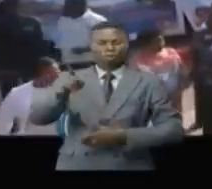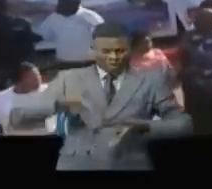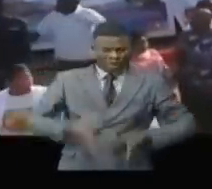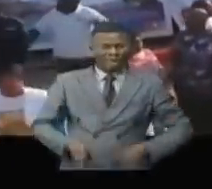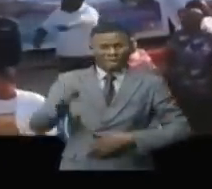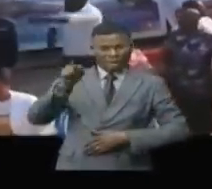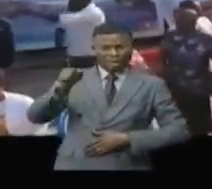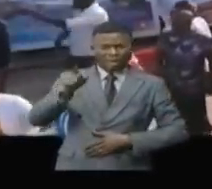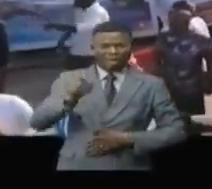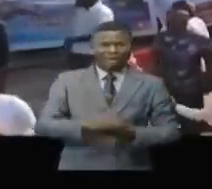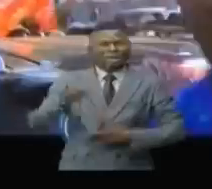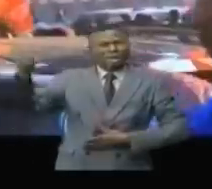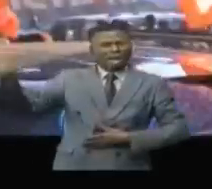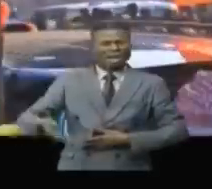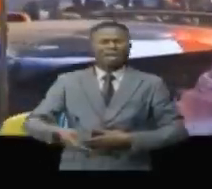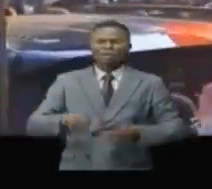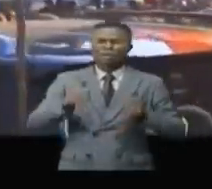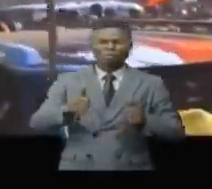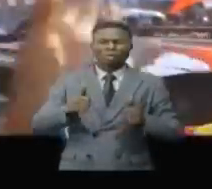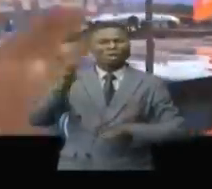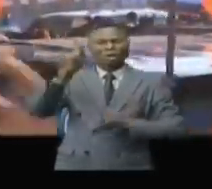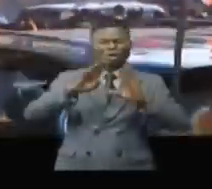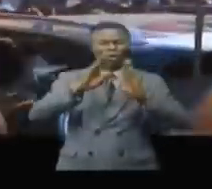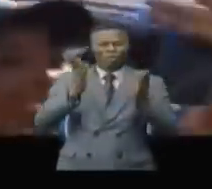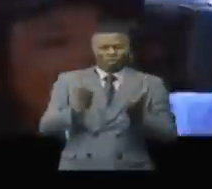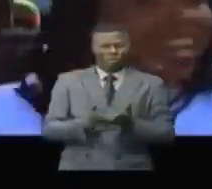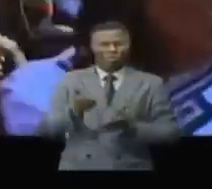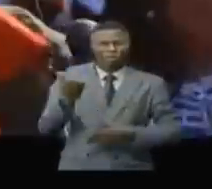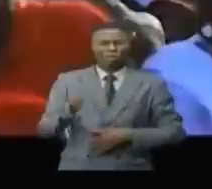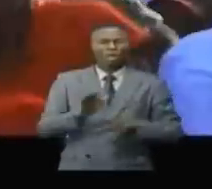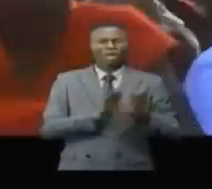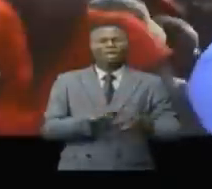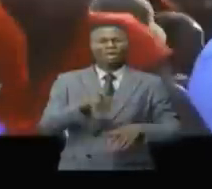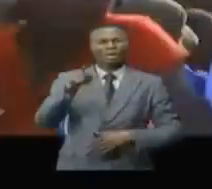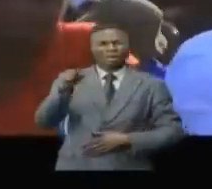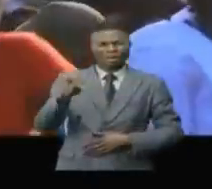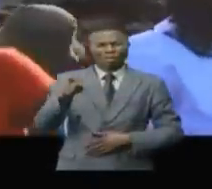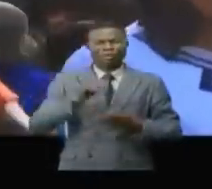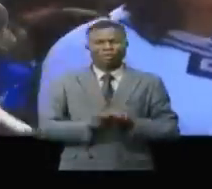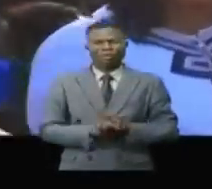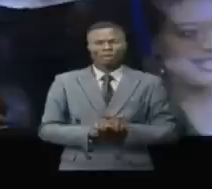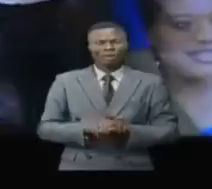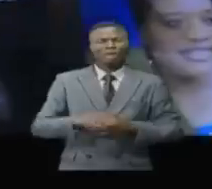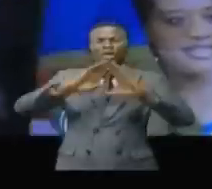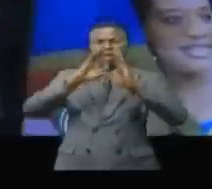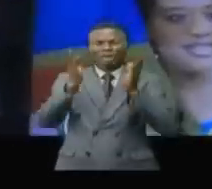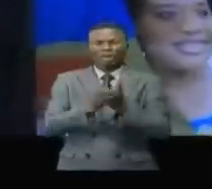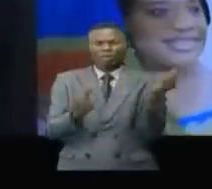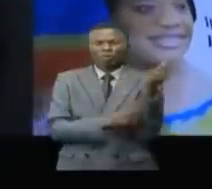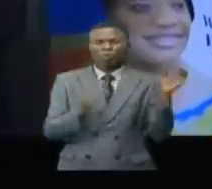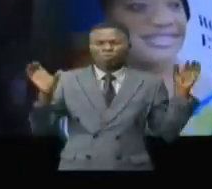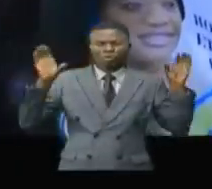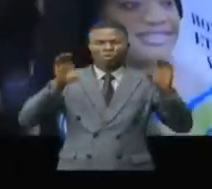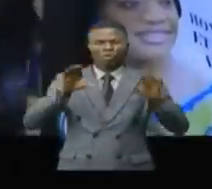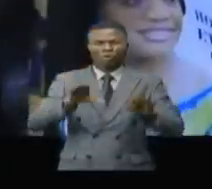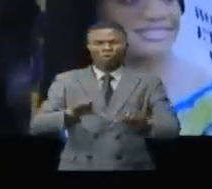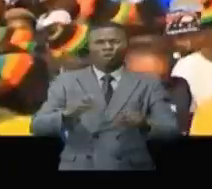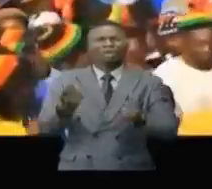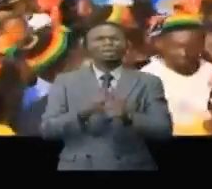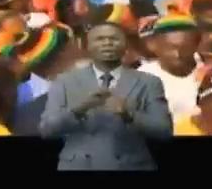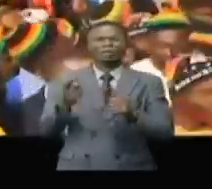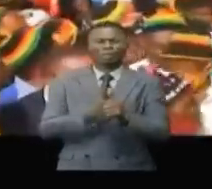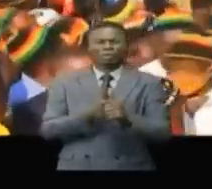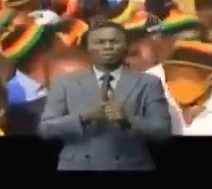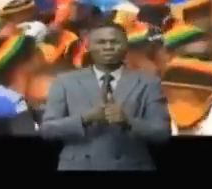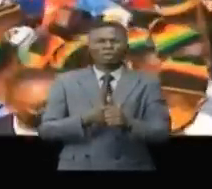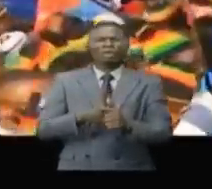eu droit à un accueil très délirant de la part de la population en liesse, toutes tendances confondues, en général et particulièrement de la